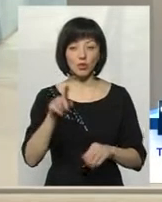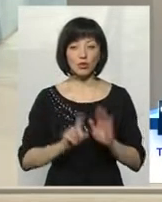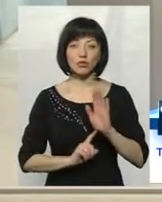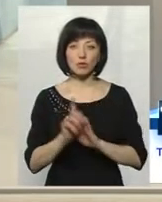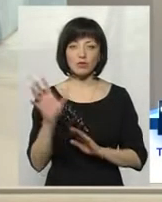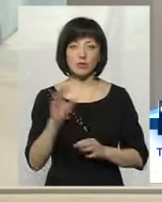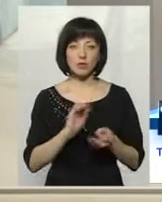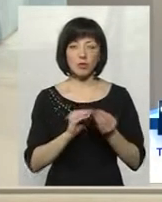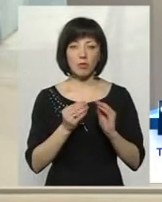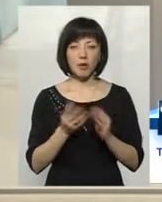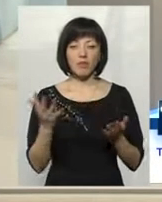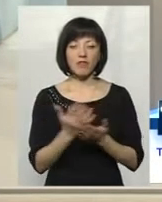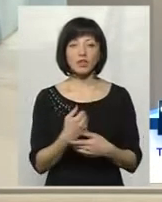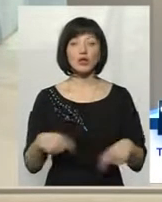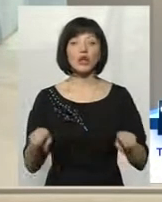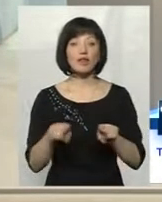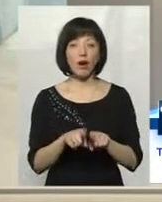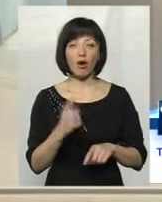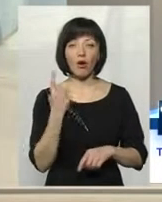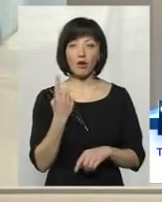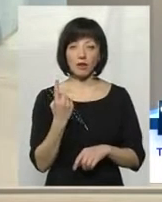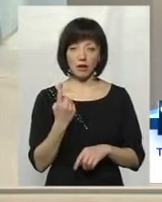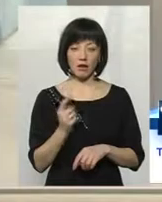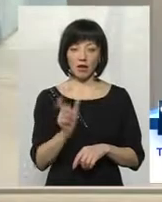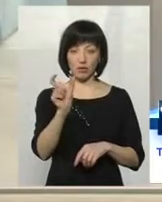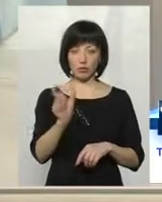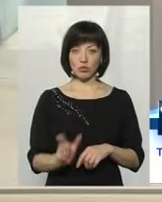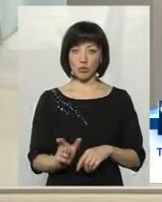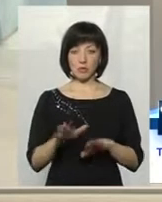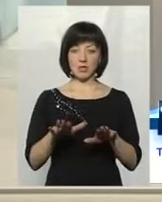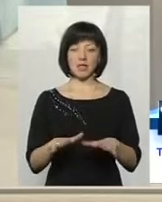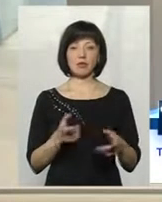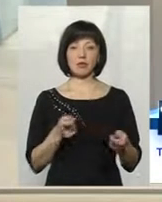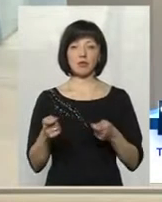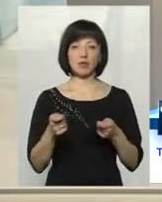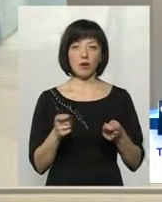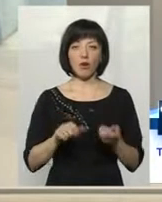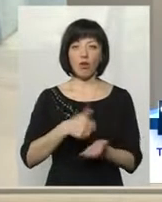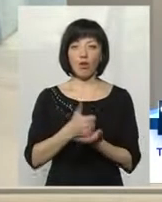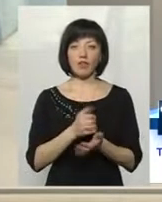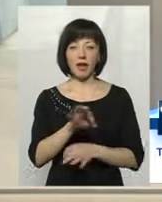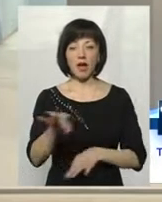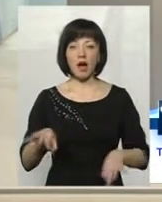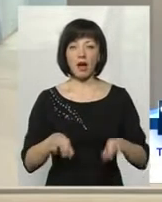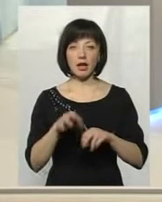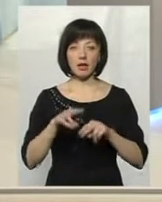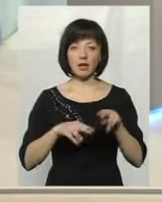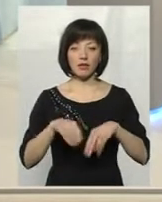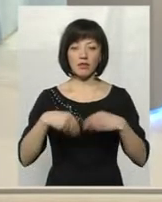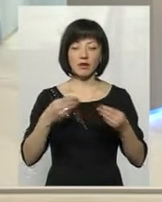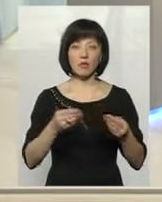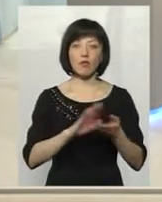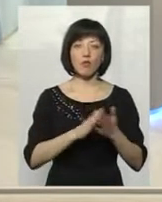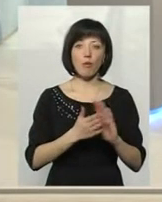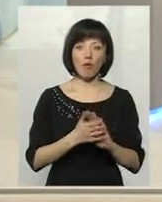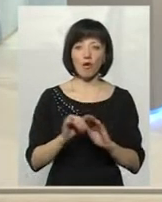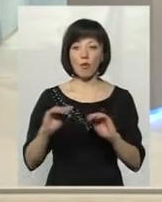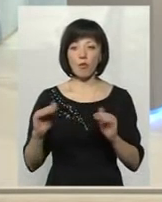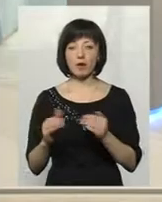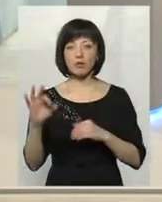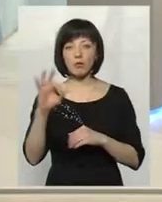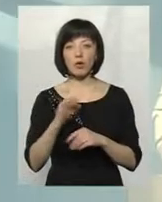всі проблеми. Вийшло так, що одна посадова особа місцевого самоврядування, головний архітектор, видавав умови і обмеження, про